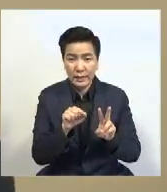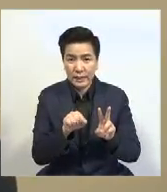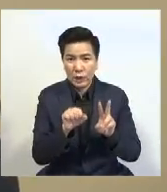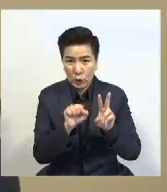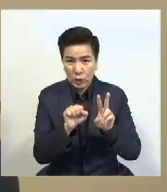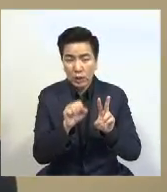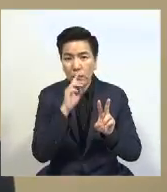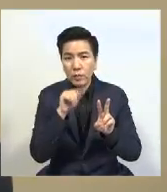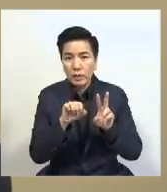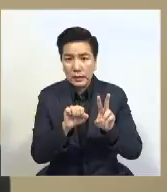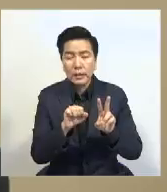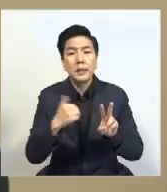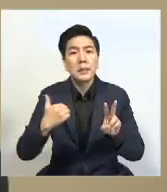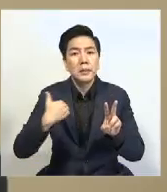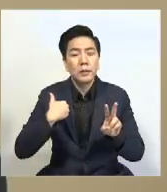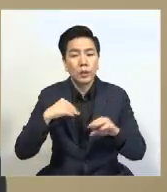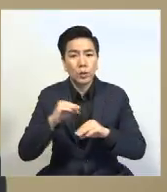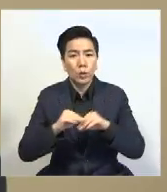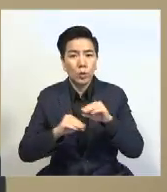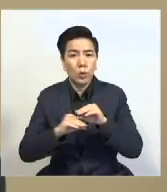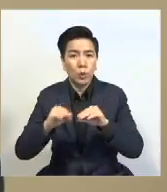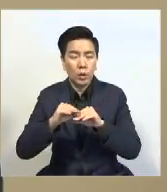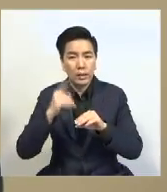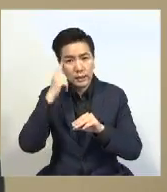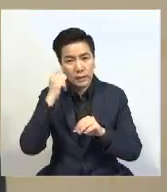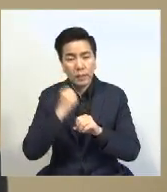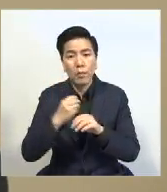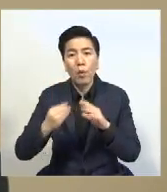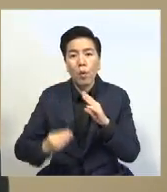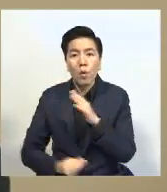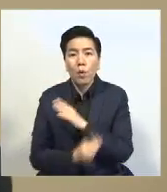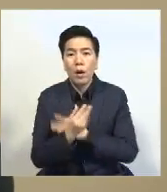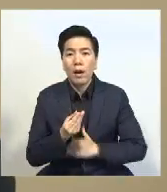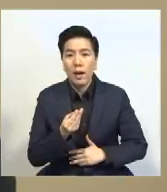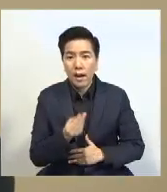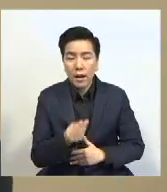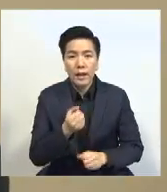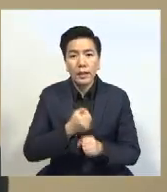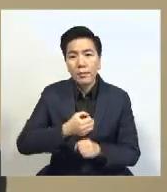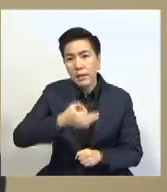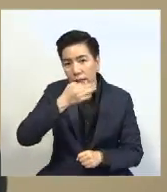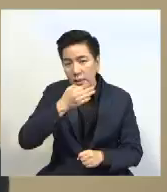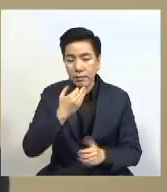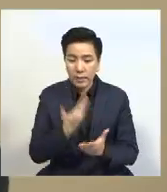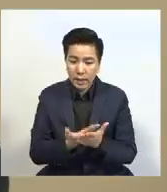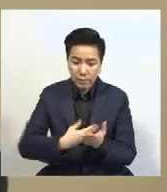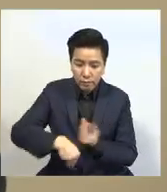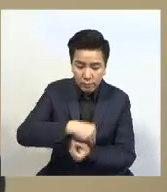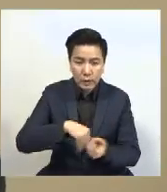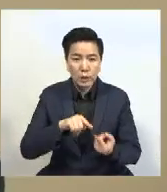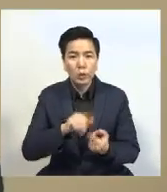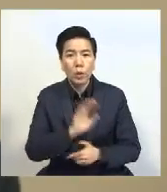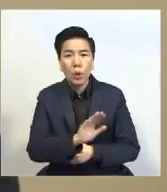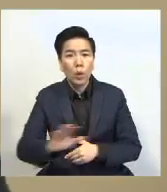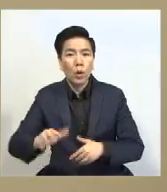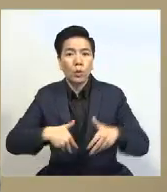โครงการเนี่ยกองทุนหมู่บ้านมีโครงการที่จะไปสร้างโอกาสนะครับในการที่จะไปสร้างงานสร้างรายได้ให้เกิดขึ้นในชุมชนนะ